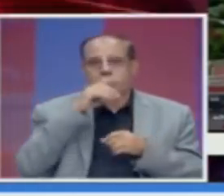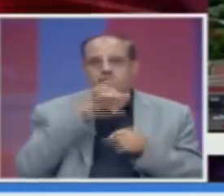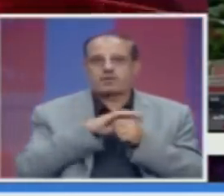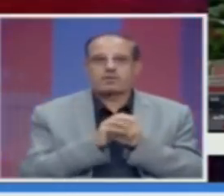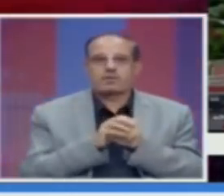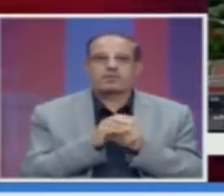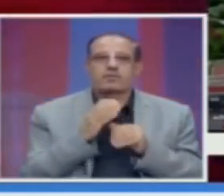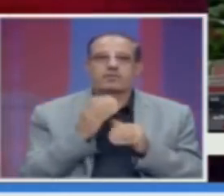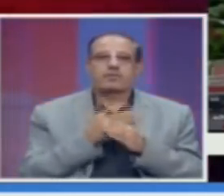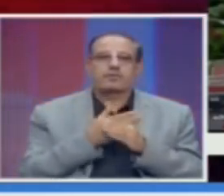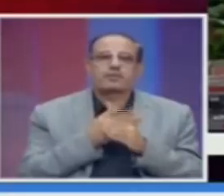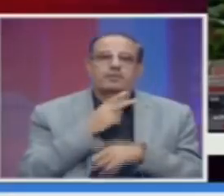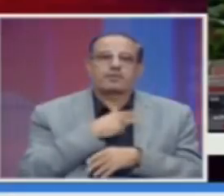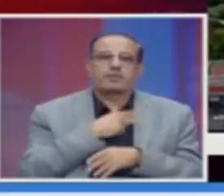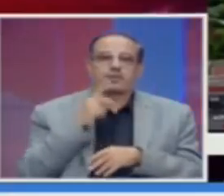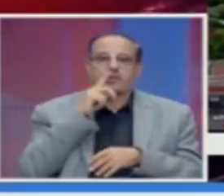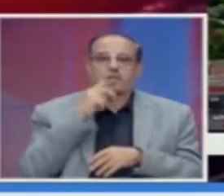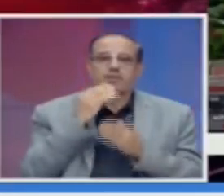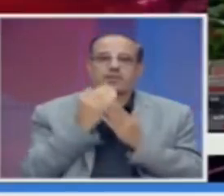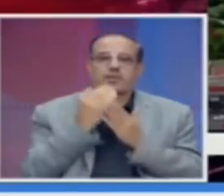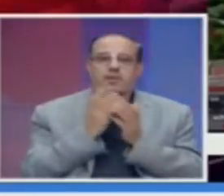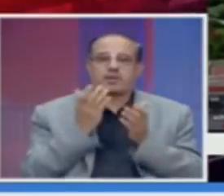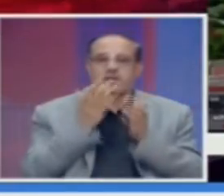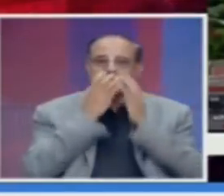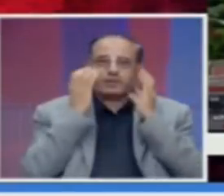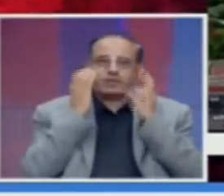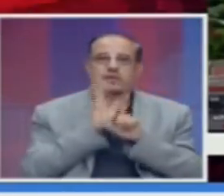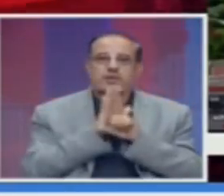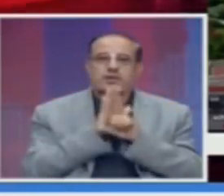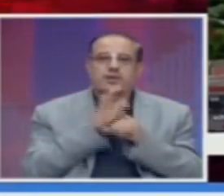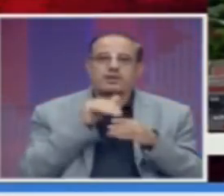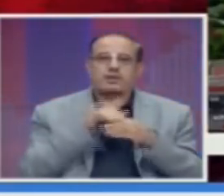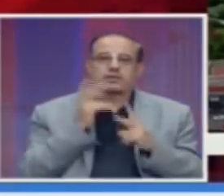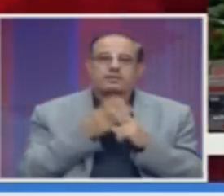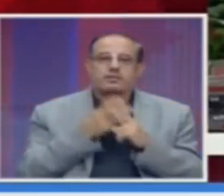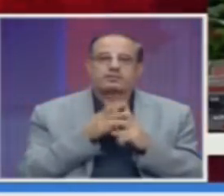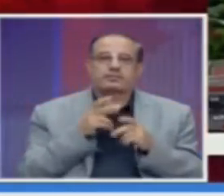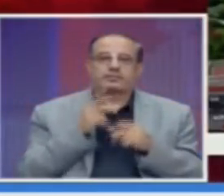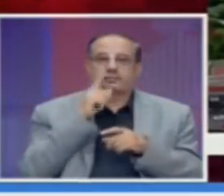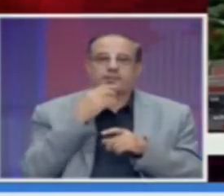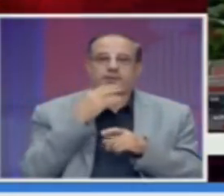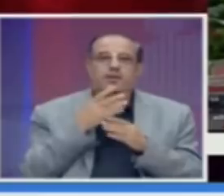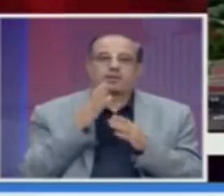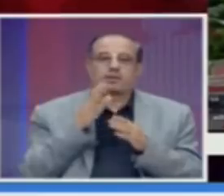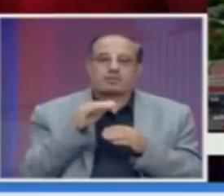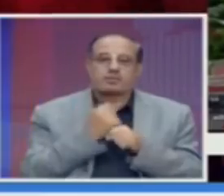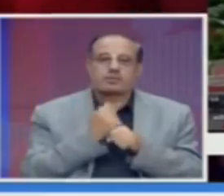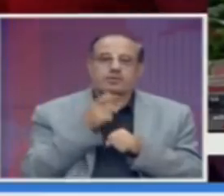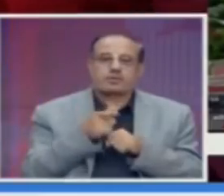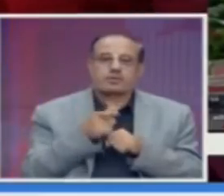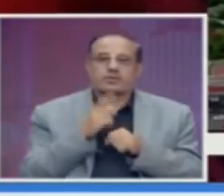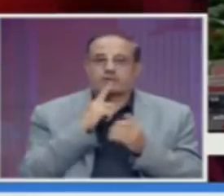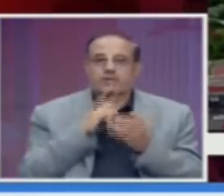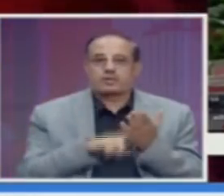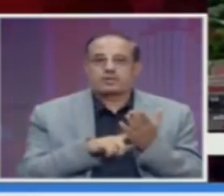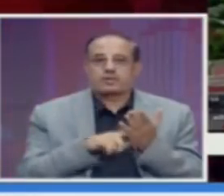واللي بسببها أصدرت الحكومة النمساوية إجراءات احترازية لتأمين وسلامة الشعب النمساوي والمقيمين بالنمسا.